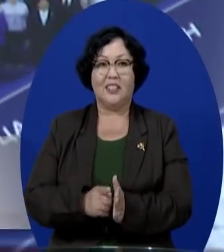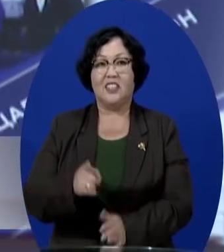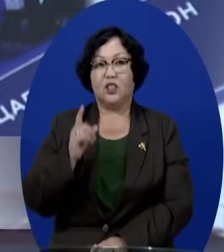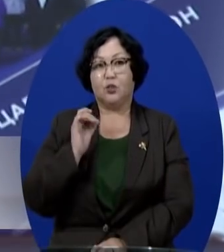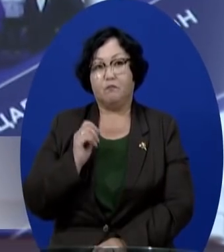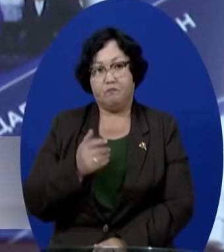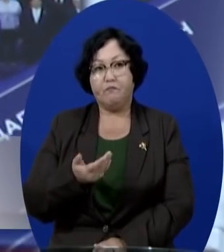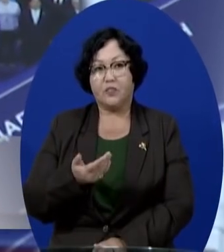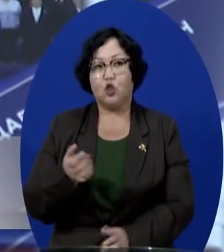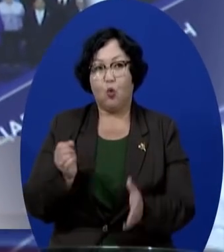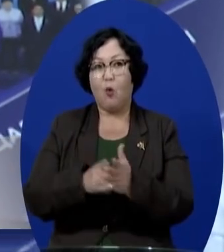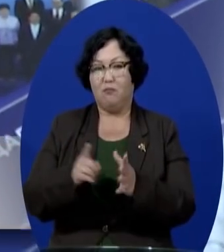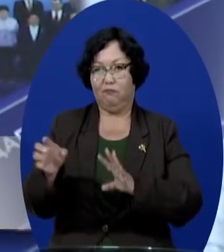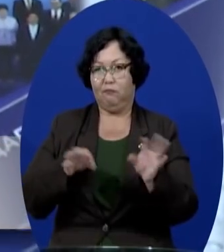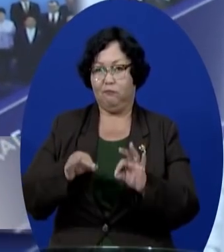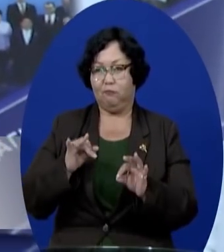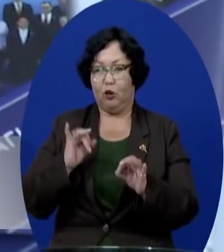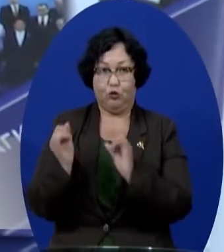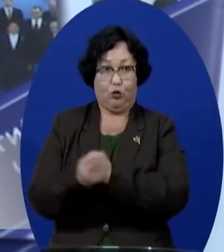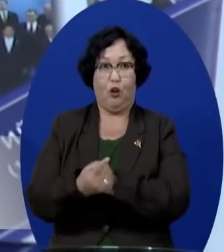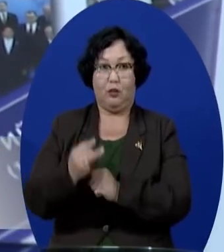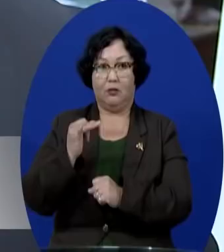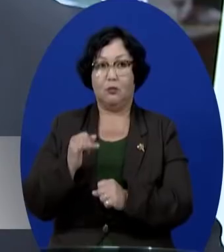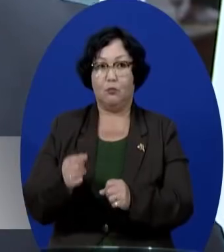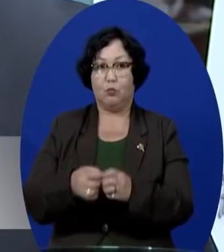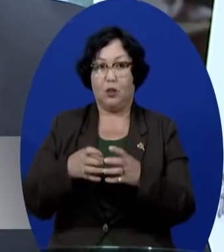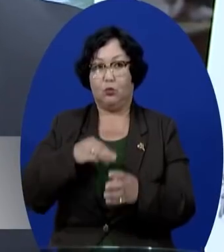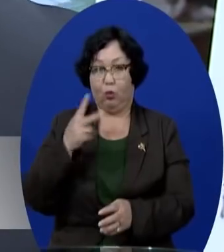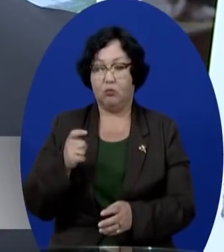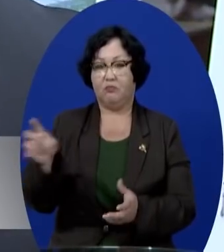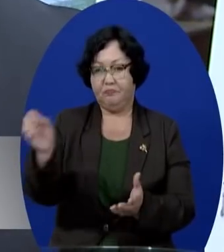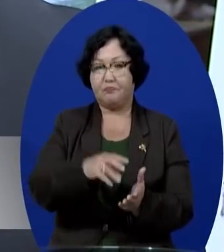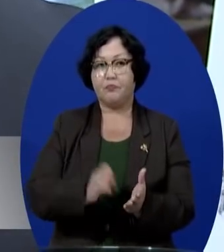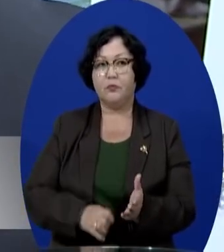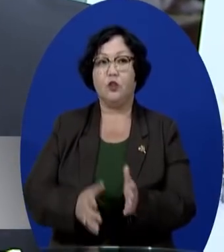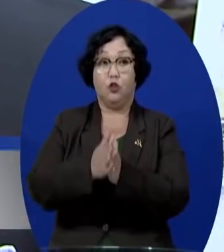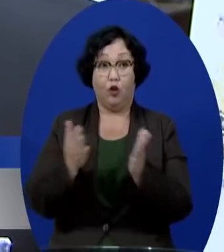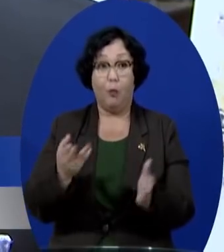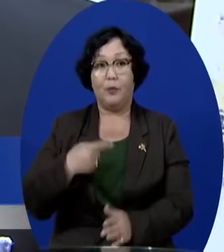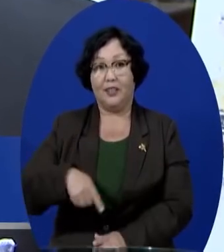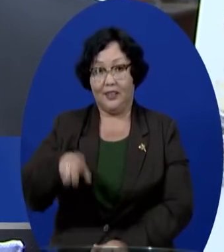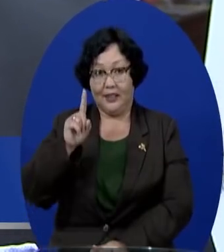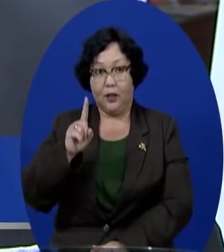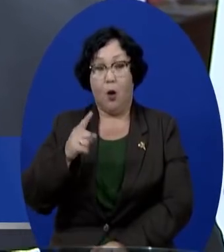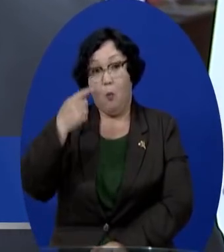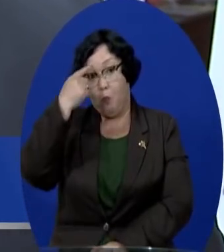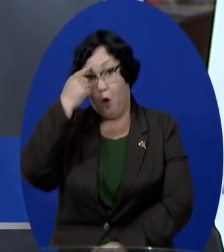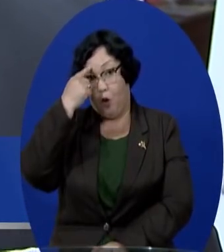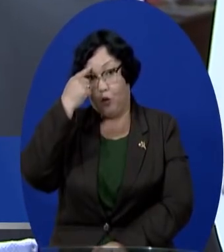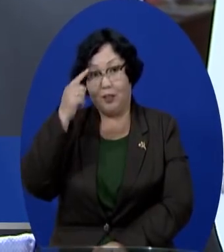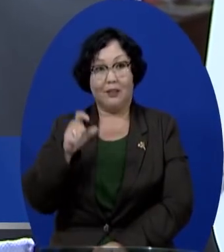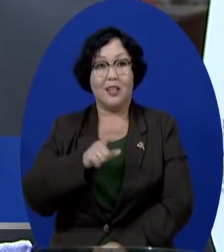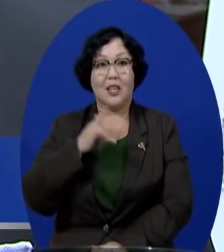далайцтэй гэж үзсэн зүйлүүдийг бол сонгож авч энэ бүтээлийг хийсэн байна. За энэ номыг бид нэр ихний хэлчэнд монгол хэл дээр гаргаж